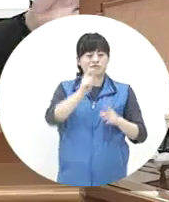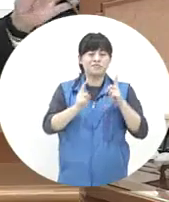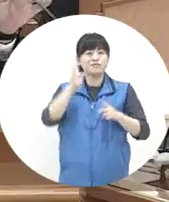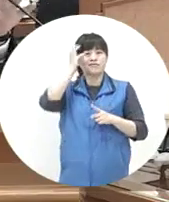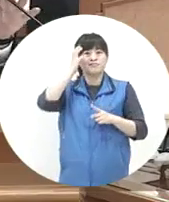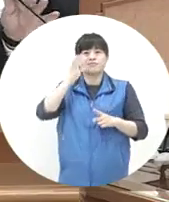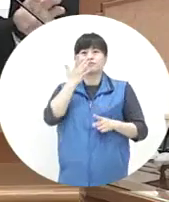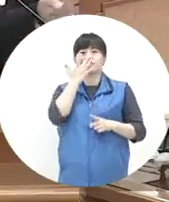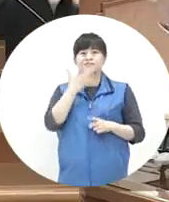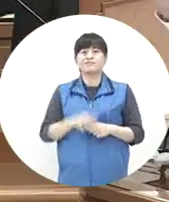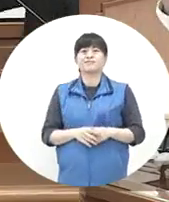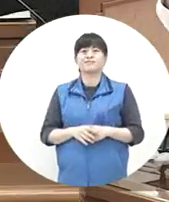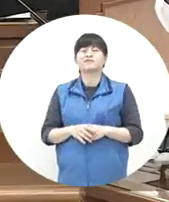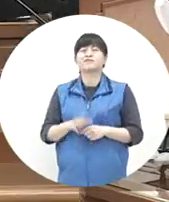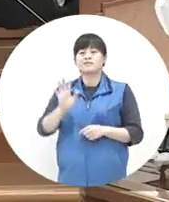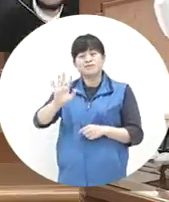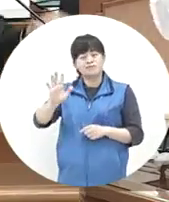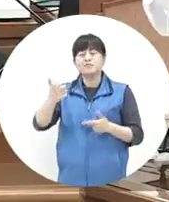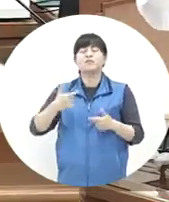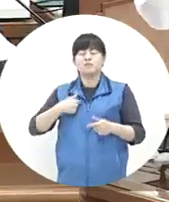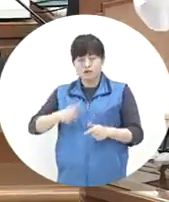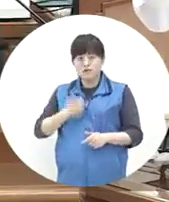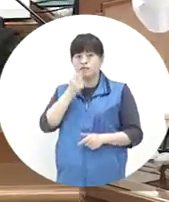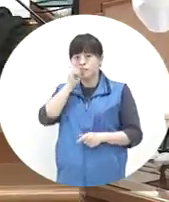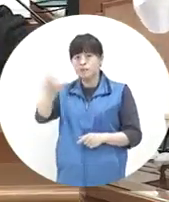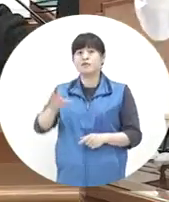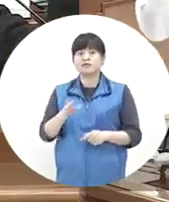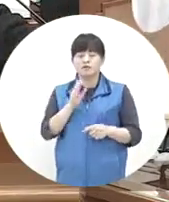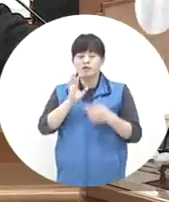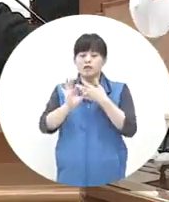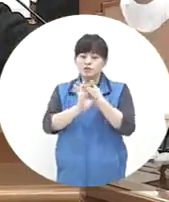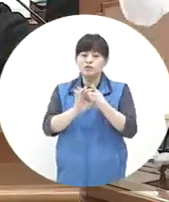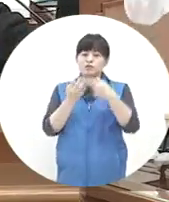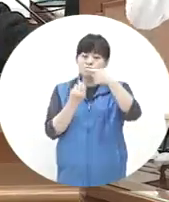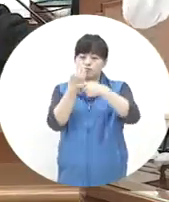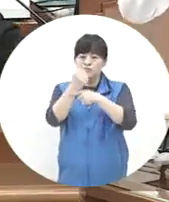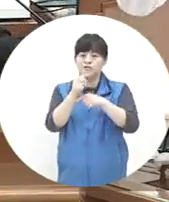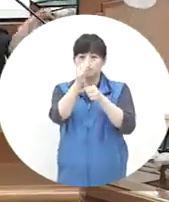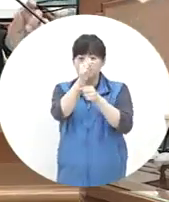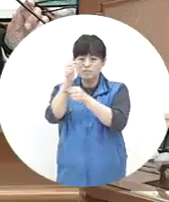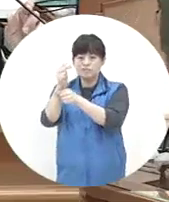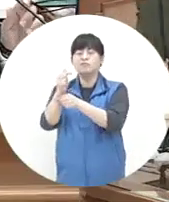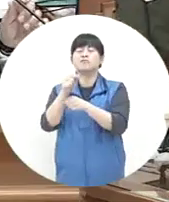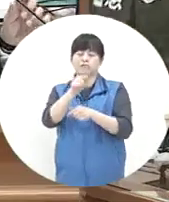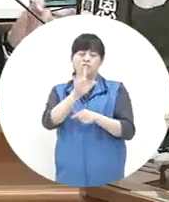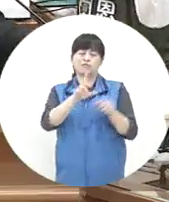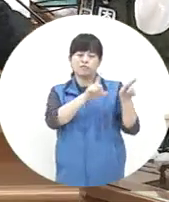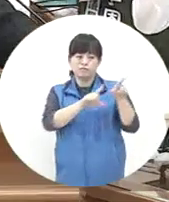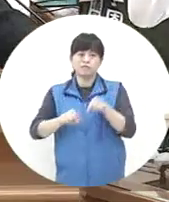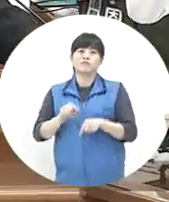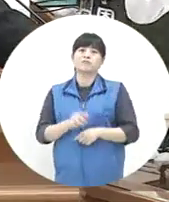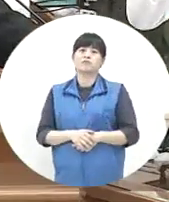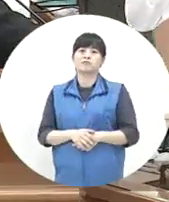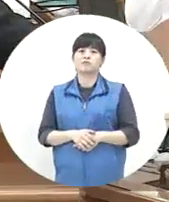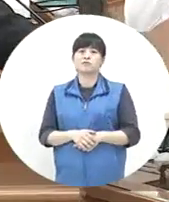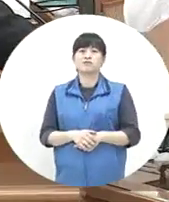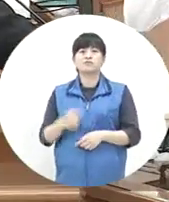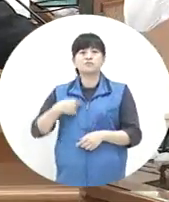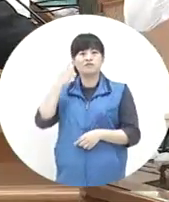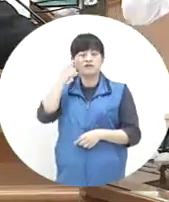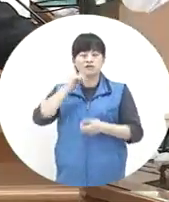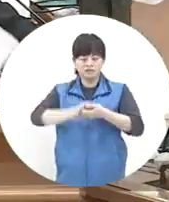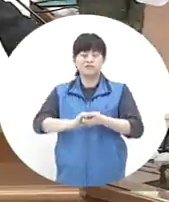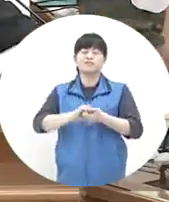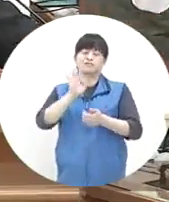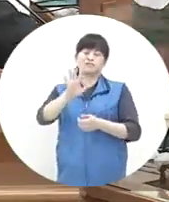无要紧。 讲的就是我讲的，其实我讲啊，它有一个试算的比例跟标准公式嘛。 对，那市长，我认为一定有其中一位